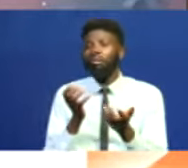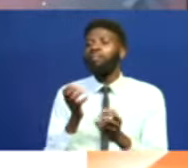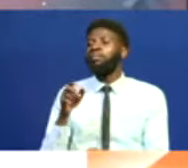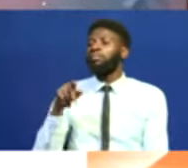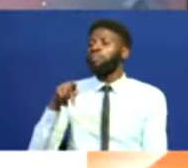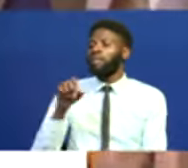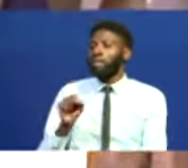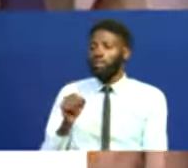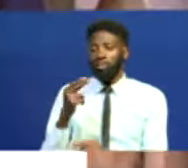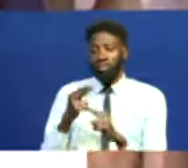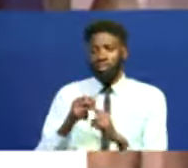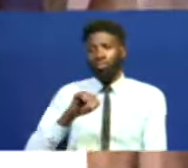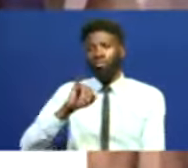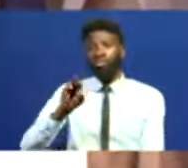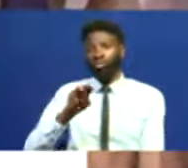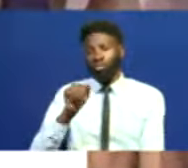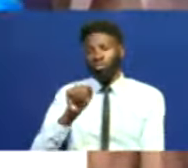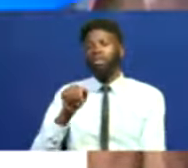Mukwana.